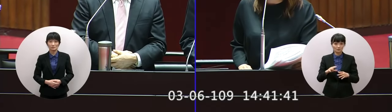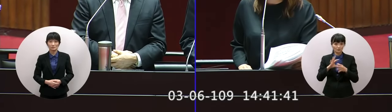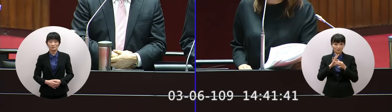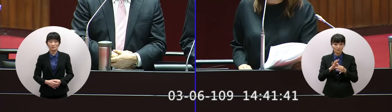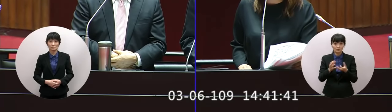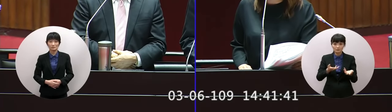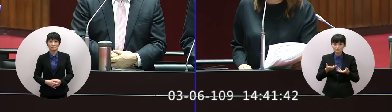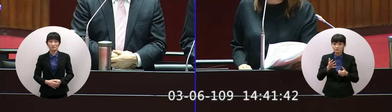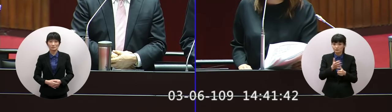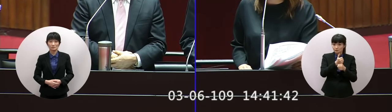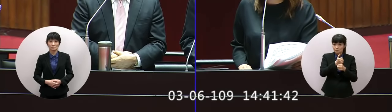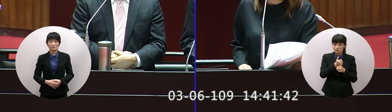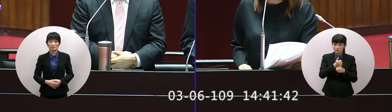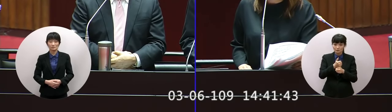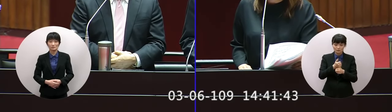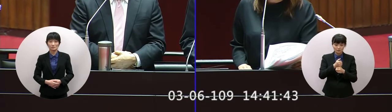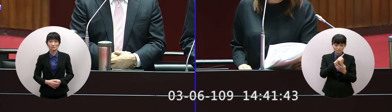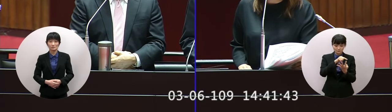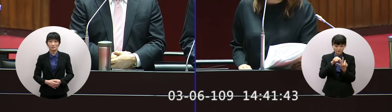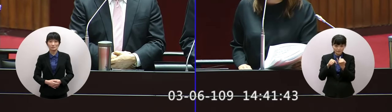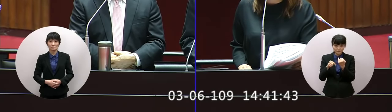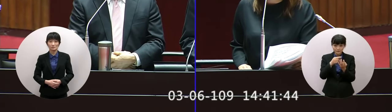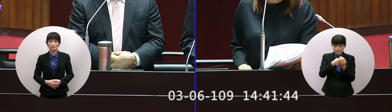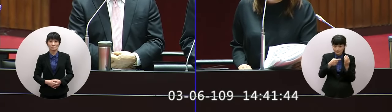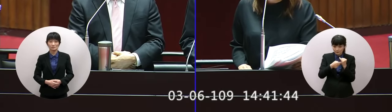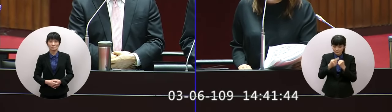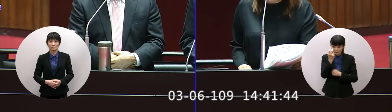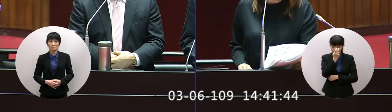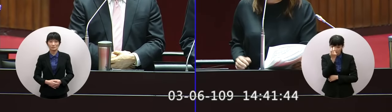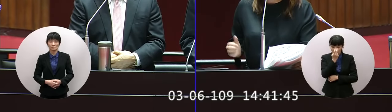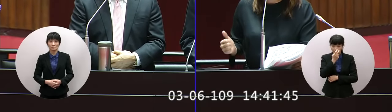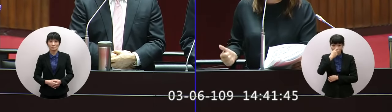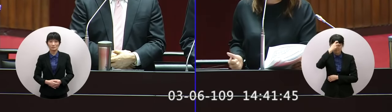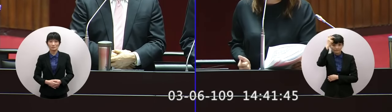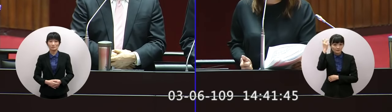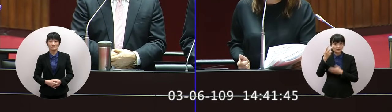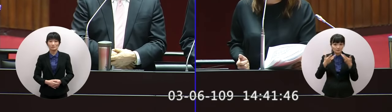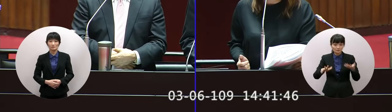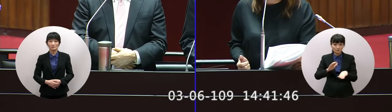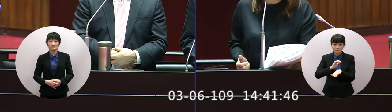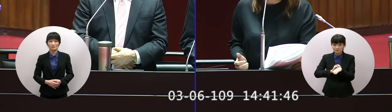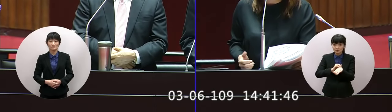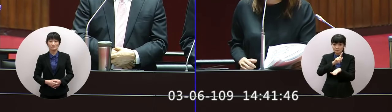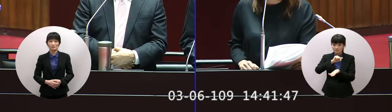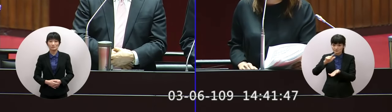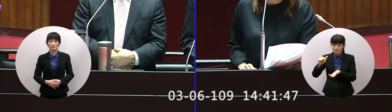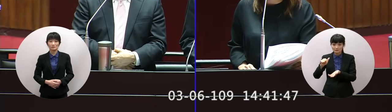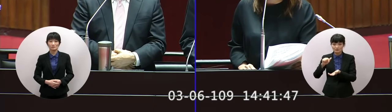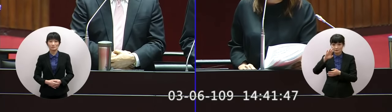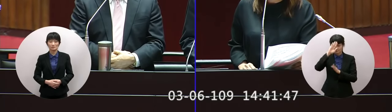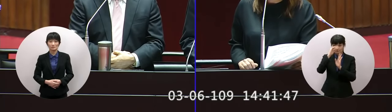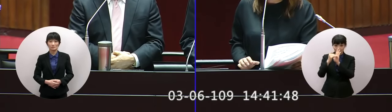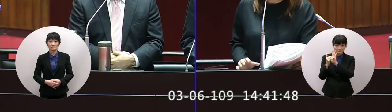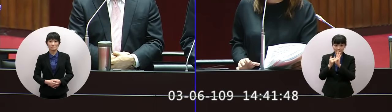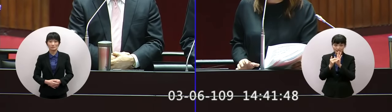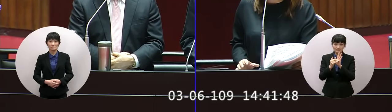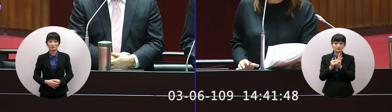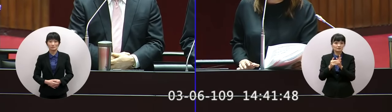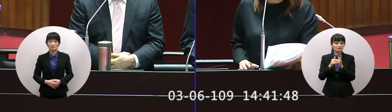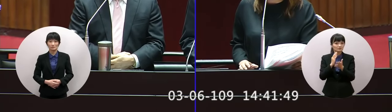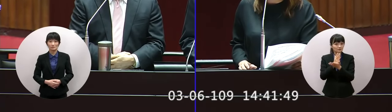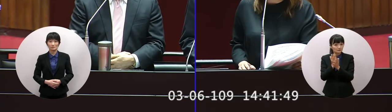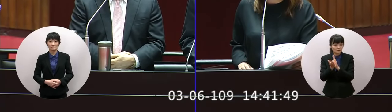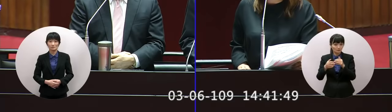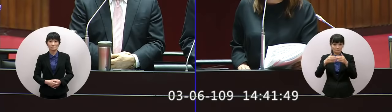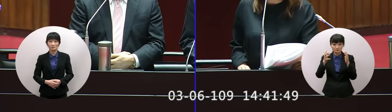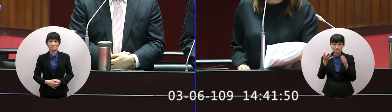台湾的防疫物资也几乎都是进口来的，包括我们的消毒剂的成品、防护衣等等，这个主要的